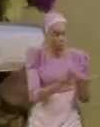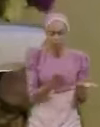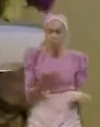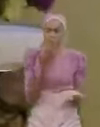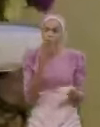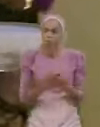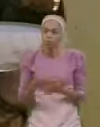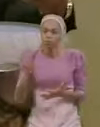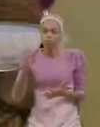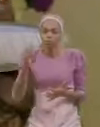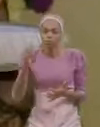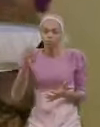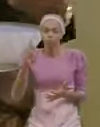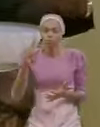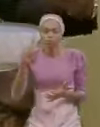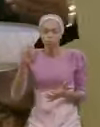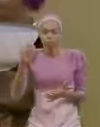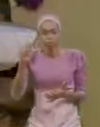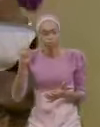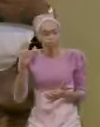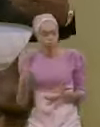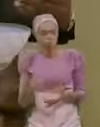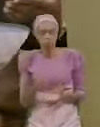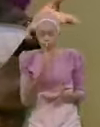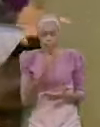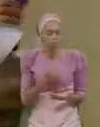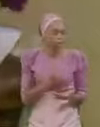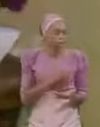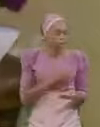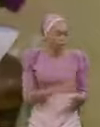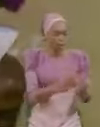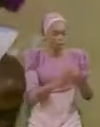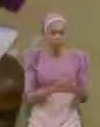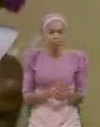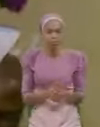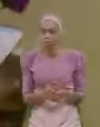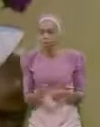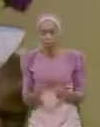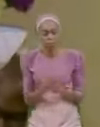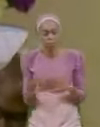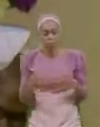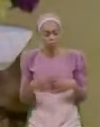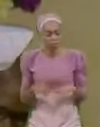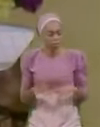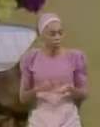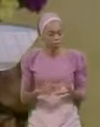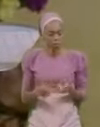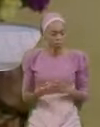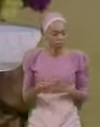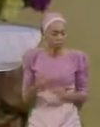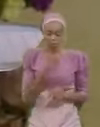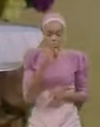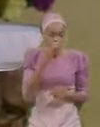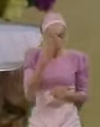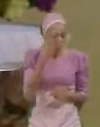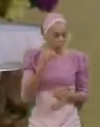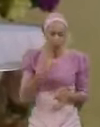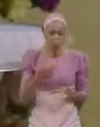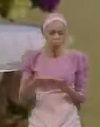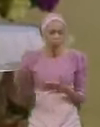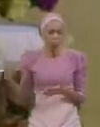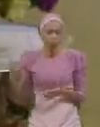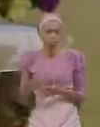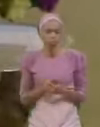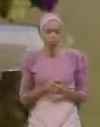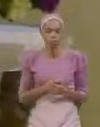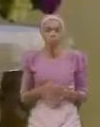regarder est-ce que la personne ou quelle relation il y a entre moi et telle personne il nous devons aider tel